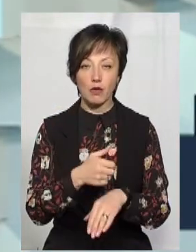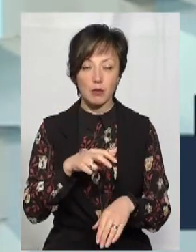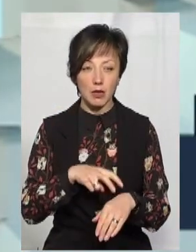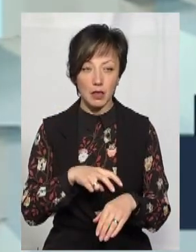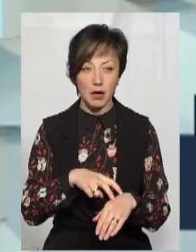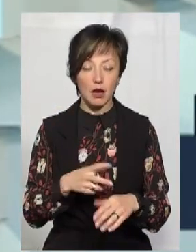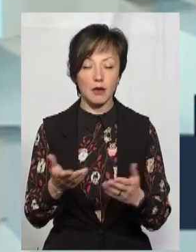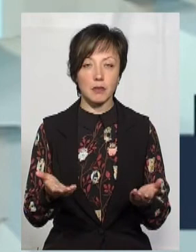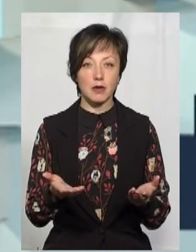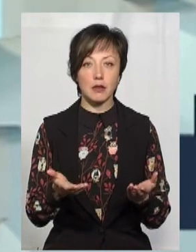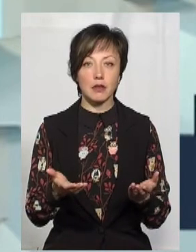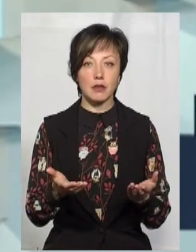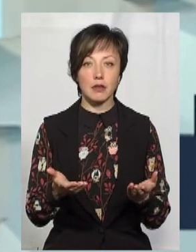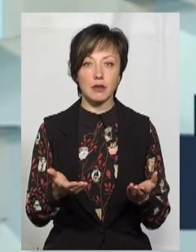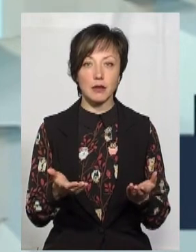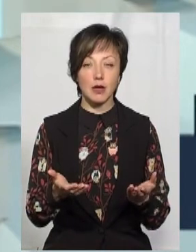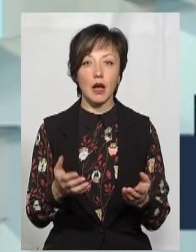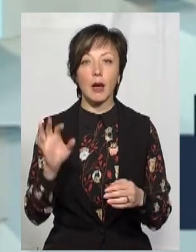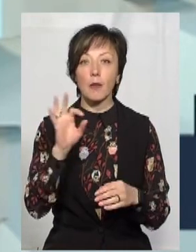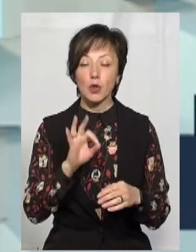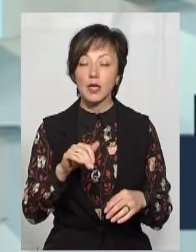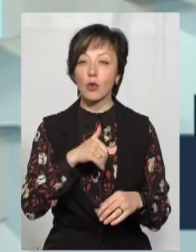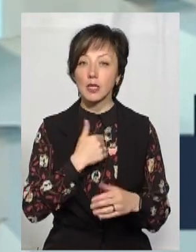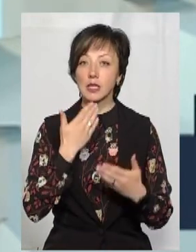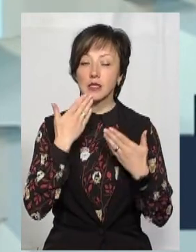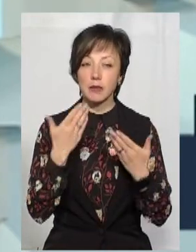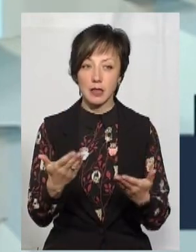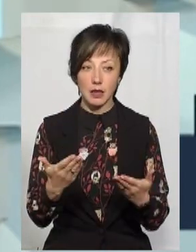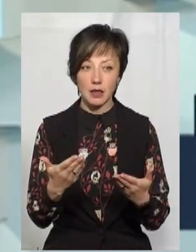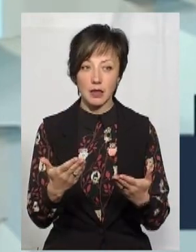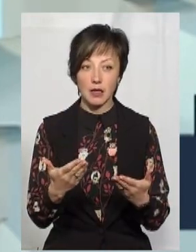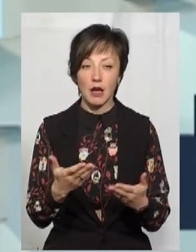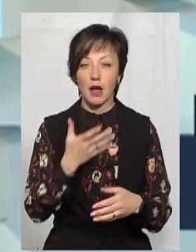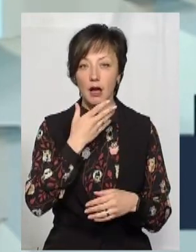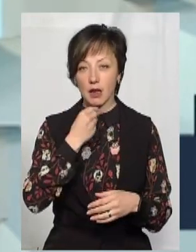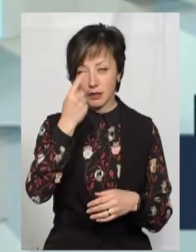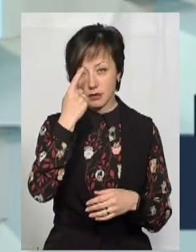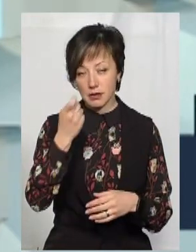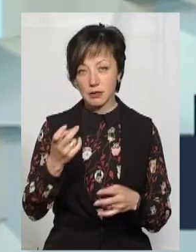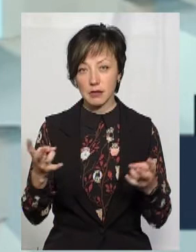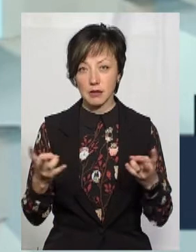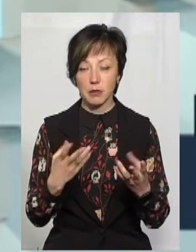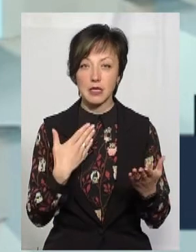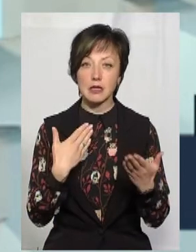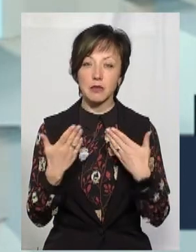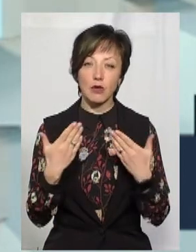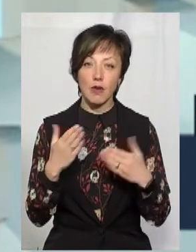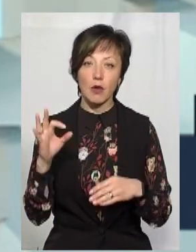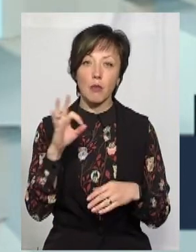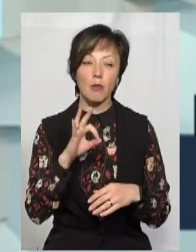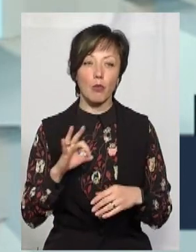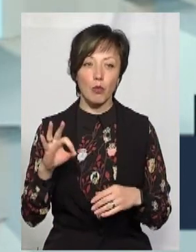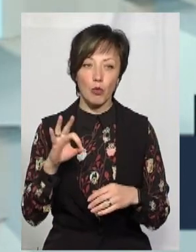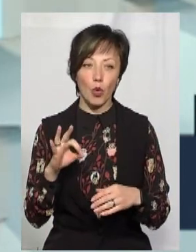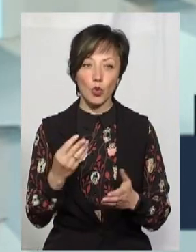лікарем, тому що вчора так, ми доводилися інформацію. Да, це дуже гарний сигнал, тому що треба спілкуватися. Щодо